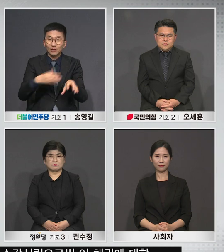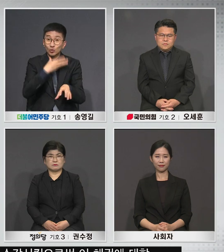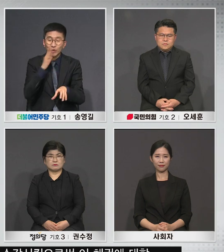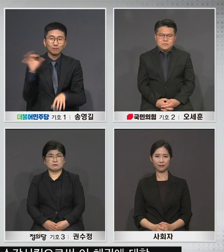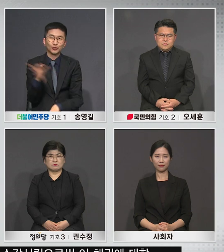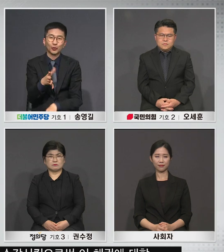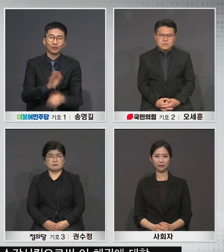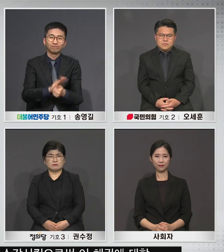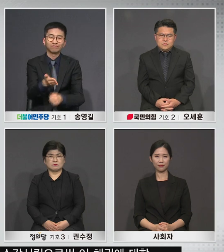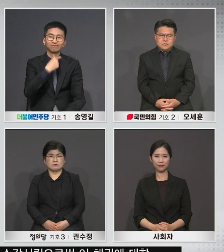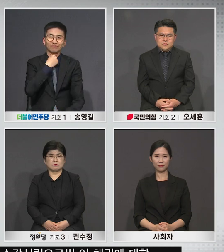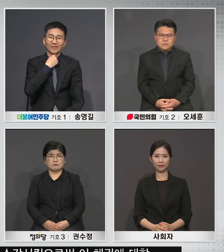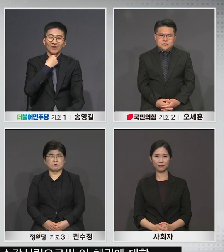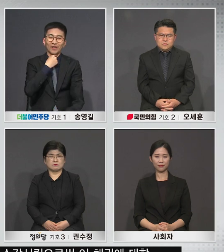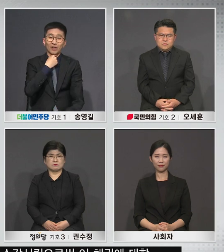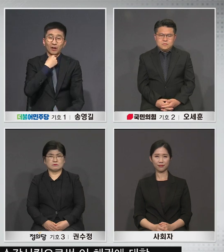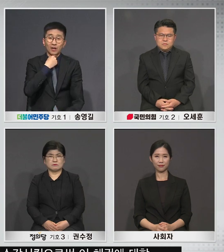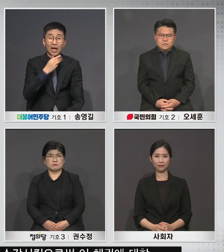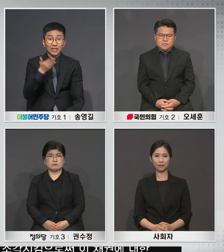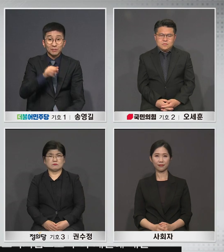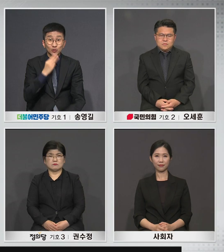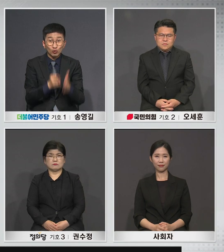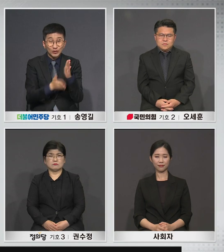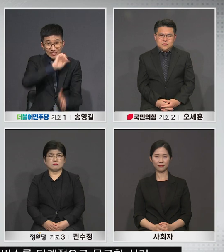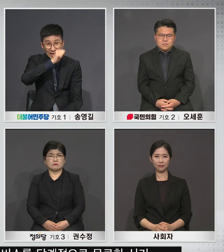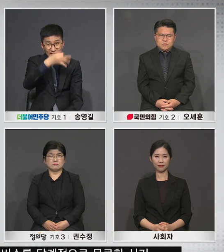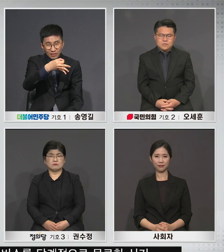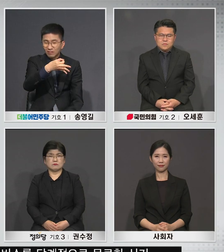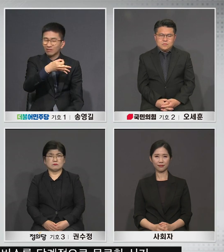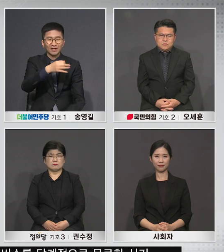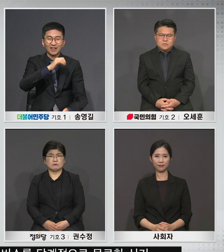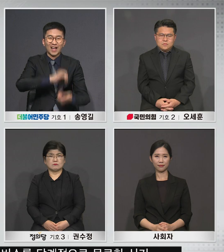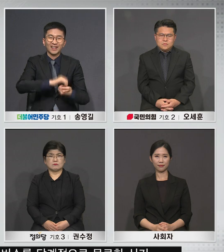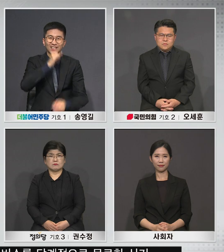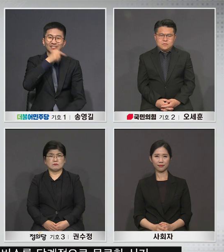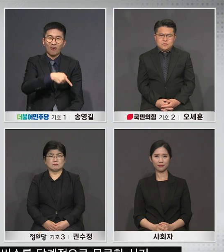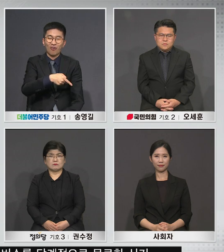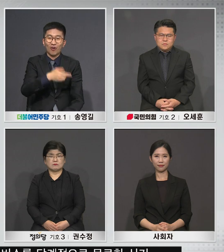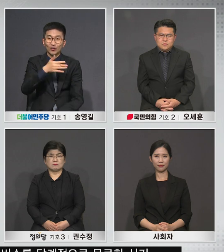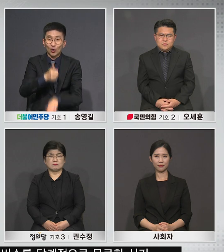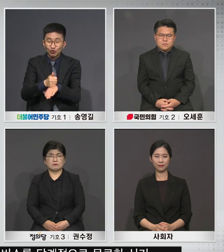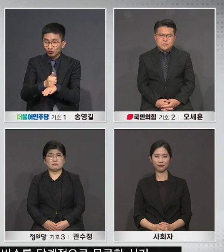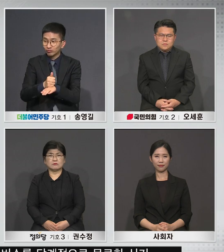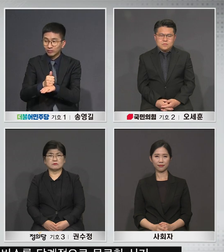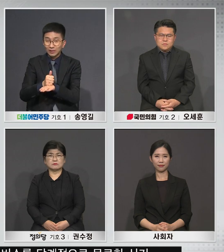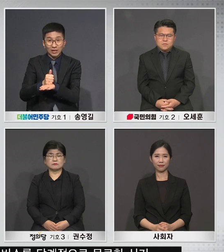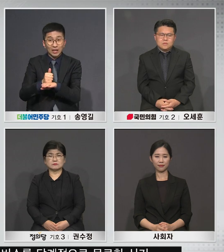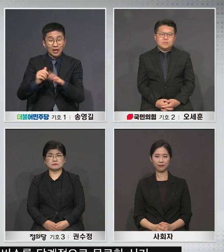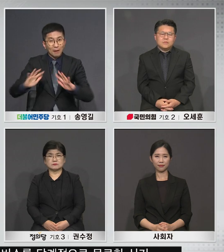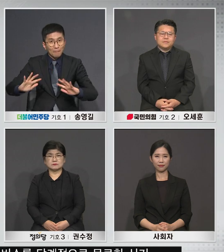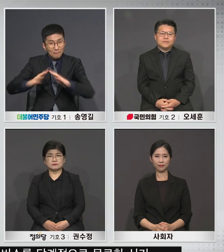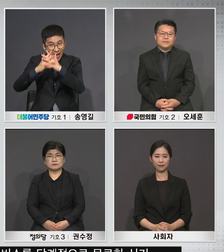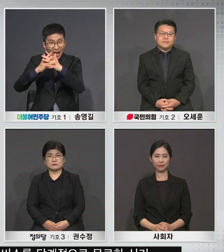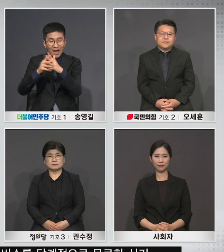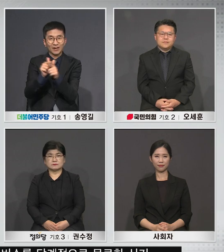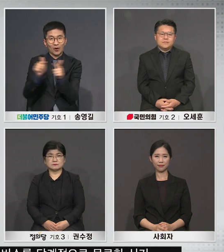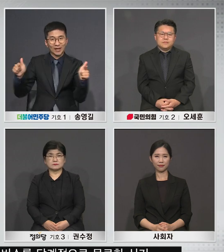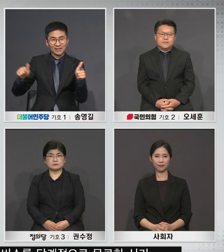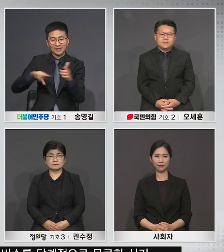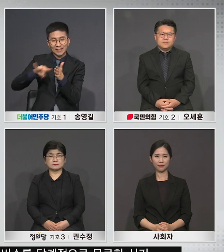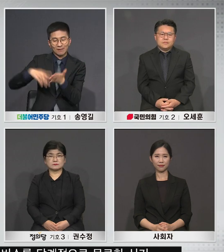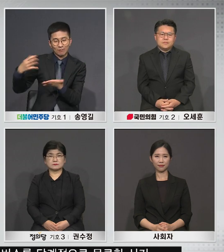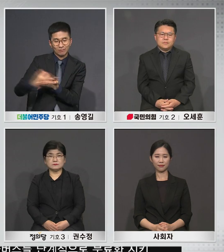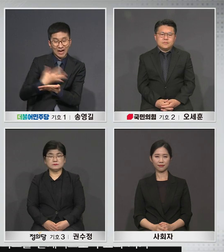그런데 이것은 서울시 일반 회교로 한 것이 아니라 부동산 개발 이익 등 별도의 수익 구조를 만들어서 제가